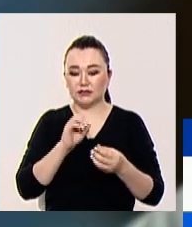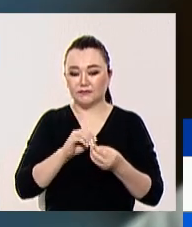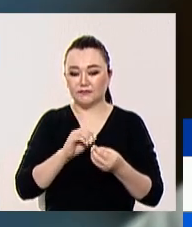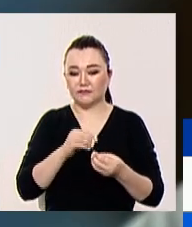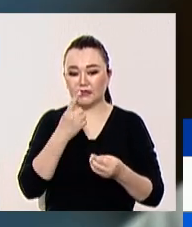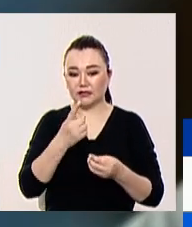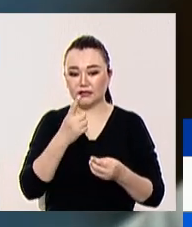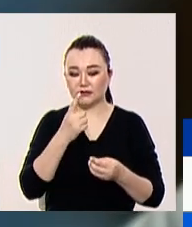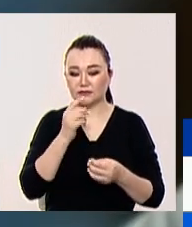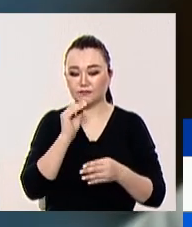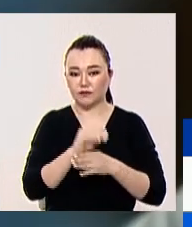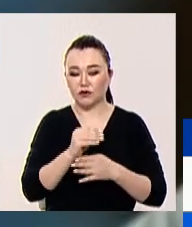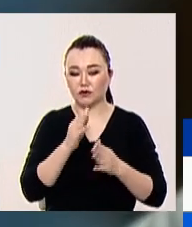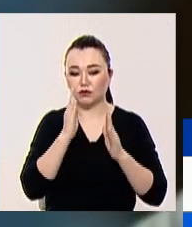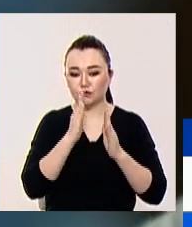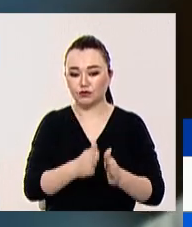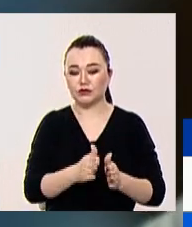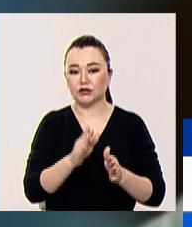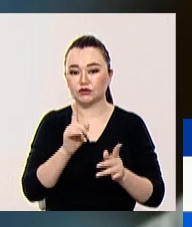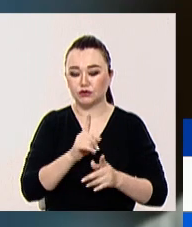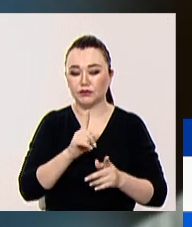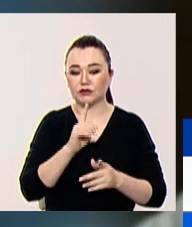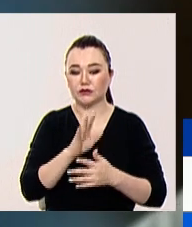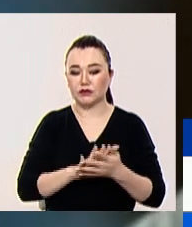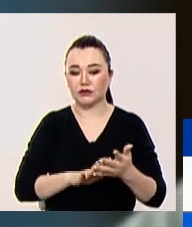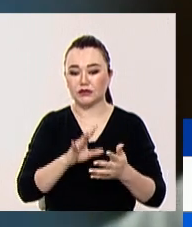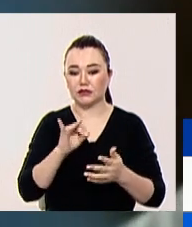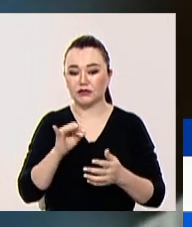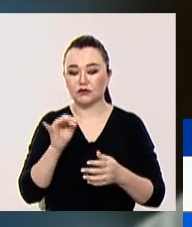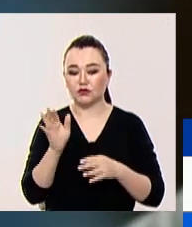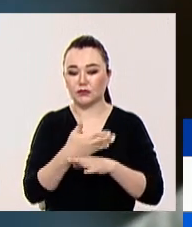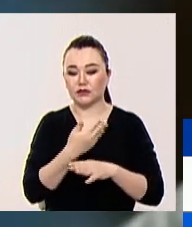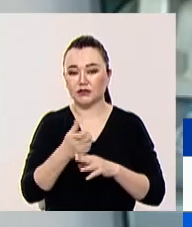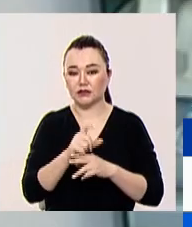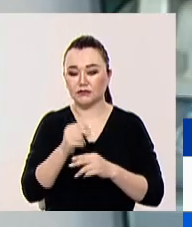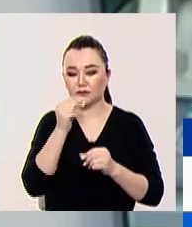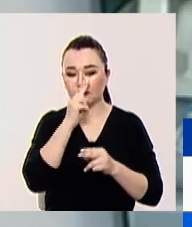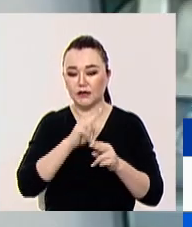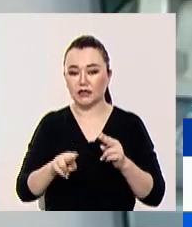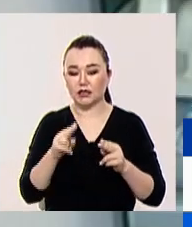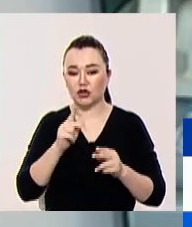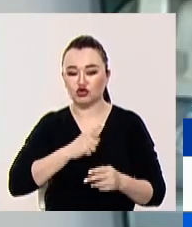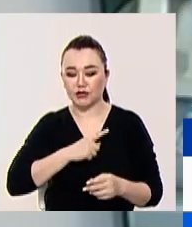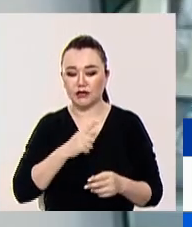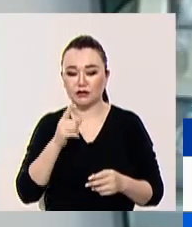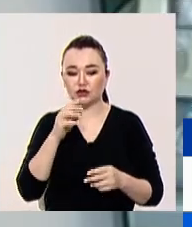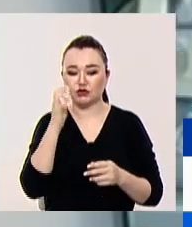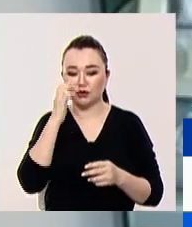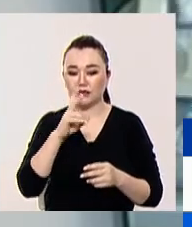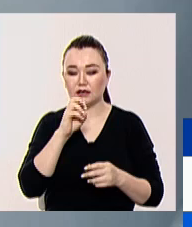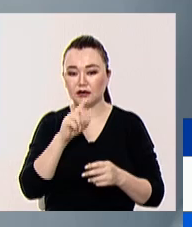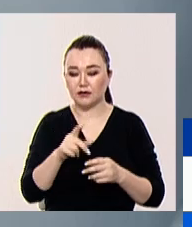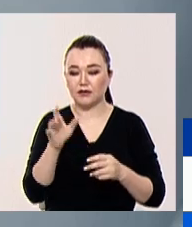какой-то фиксированный узкий плавающий коридор, для того, чтобы дать ориентиры и сбить инфляционные ожидания. Очередной черный лебедь